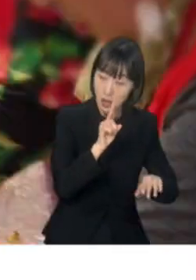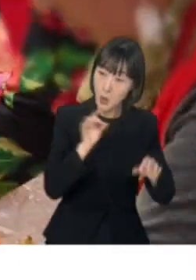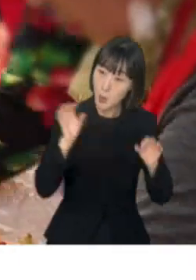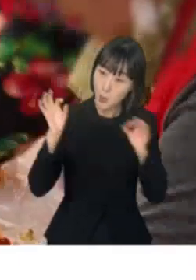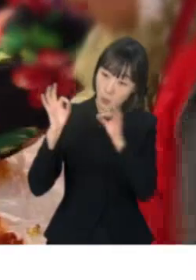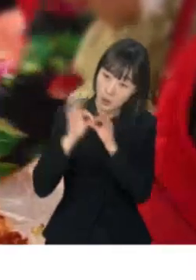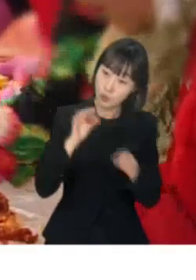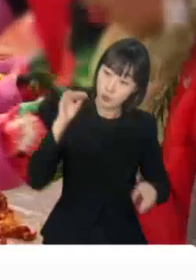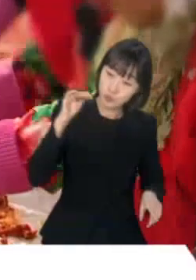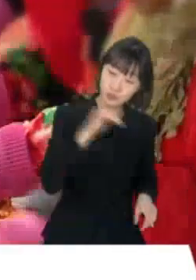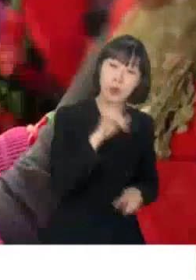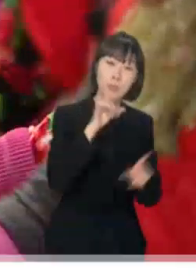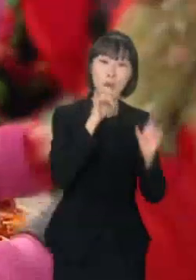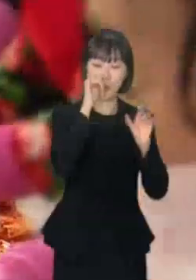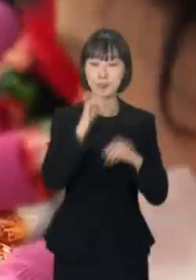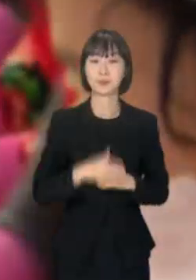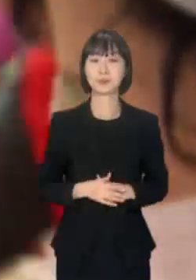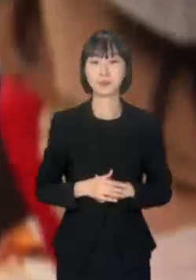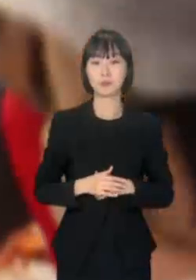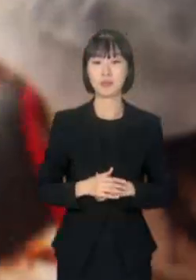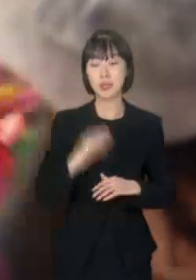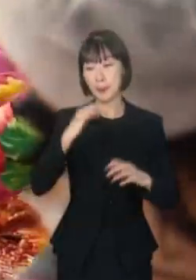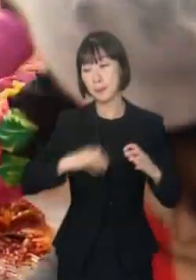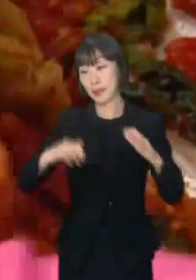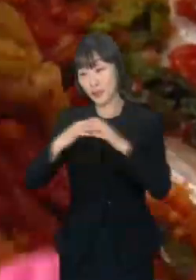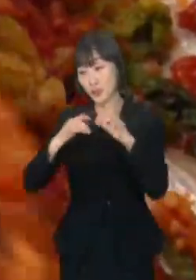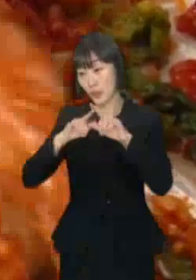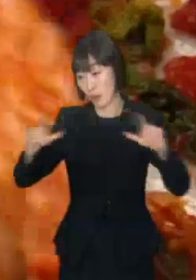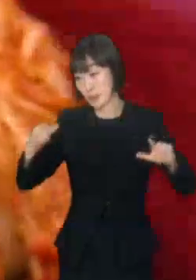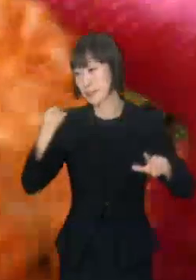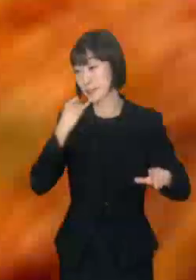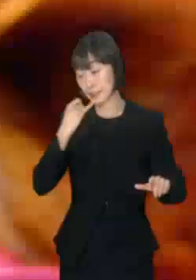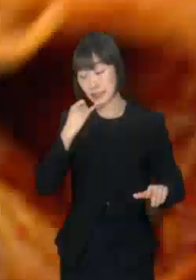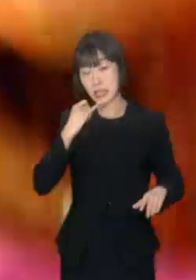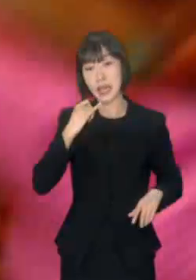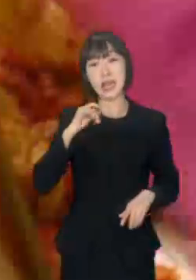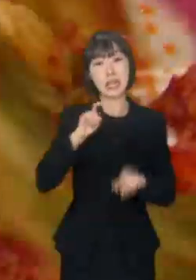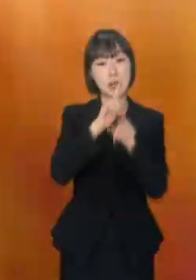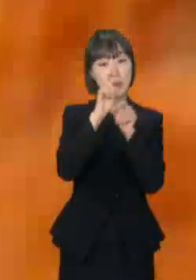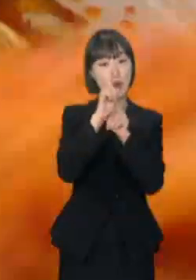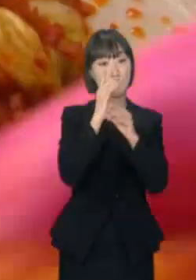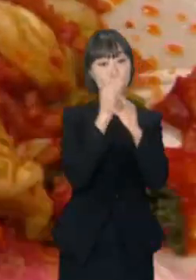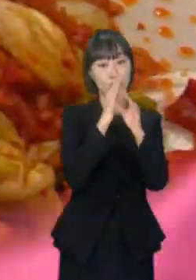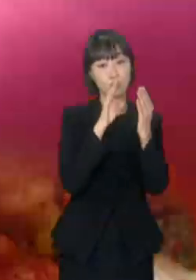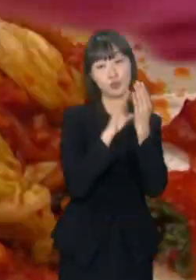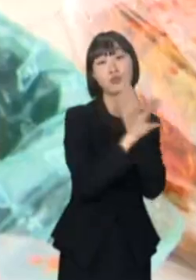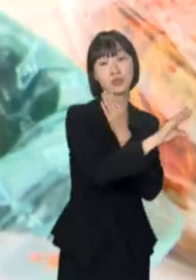있습니다. 정부는 배추 작황 등이 개선되며 이달 중순을 넘어가면